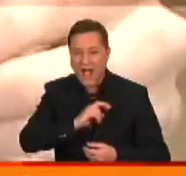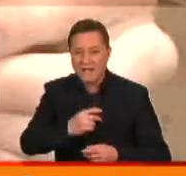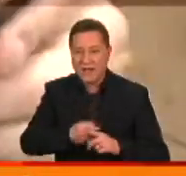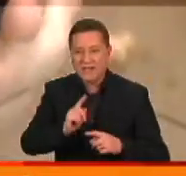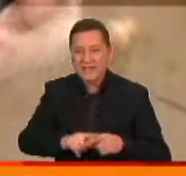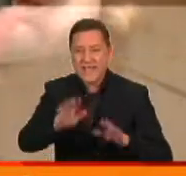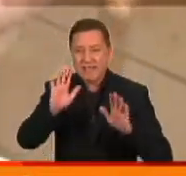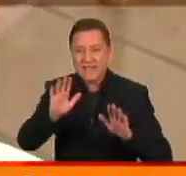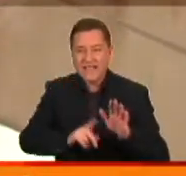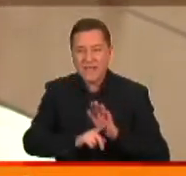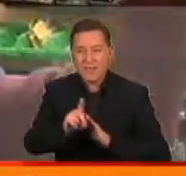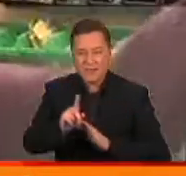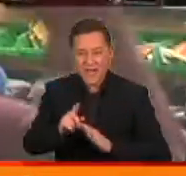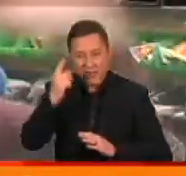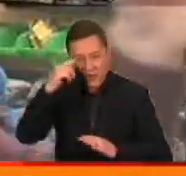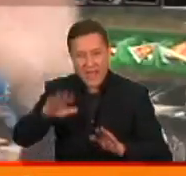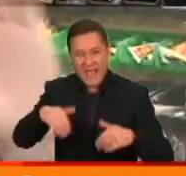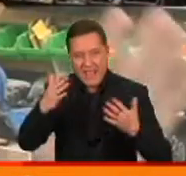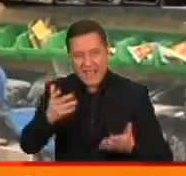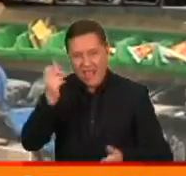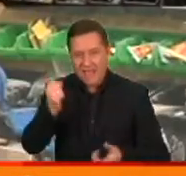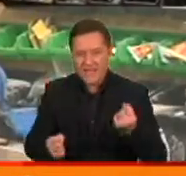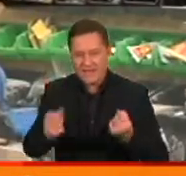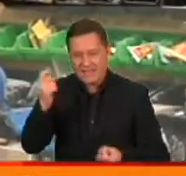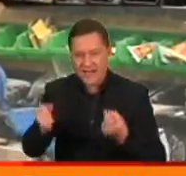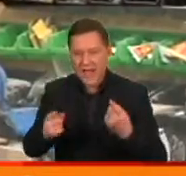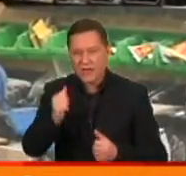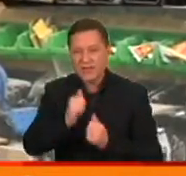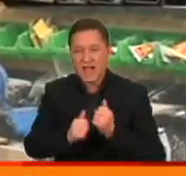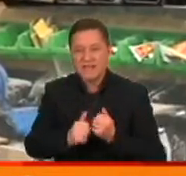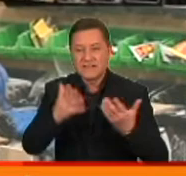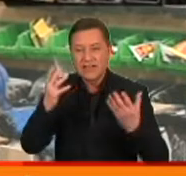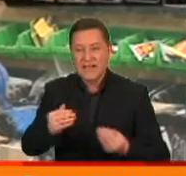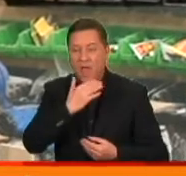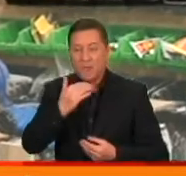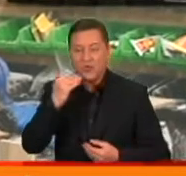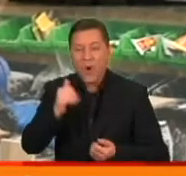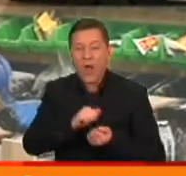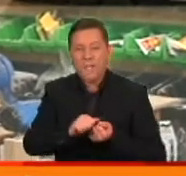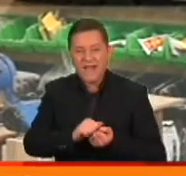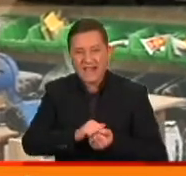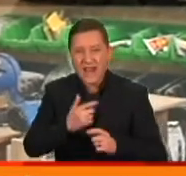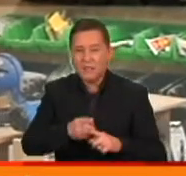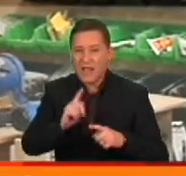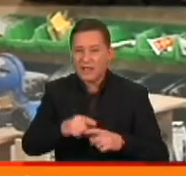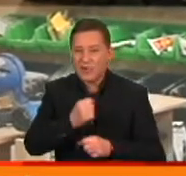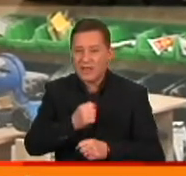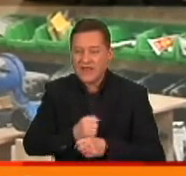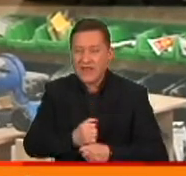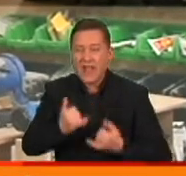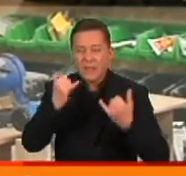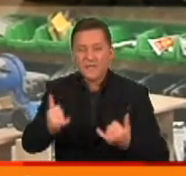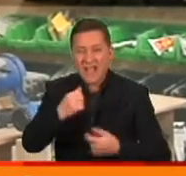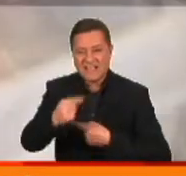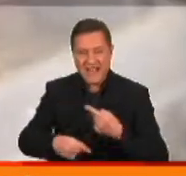лише початок. Ідеї просто виникають в голові кожен день, тому багато вже матеріалів, які ми готуємо для наступних колекцій. Кофе –